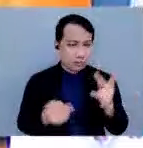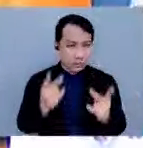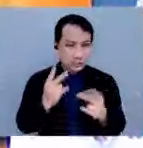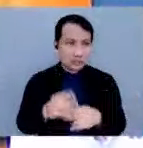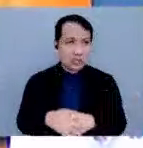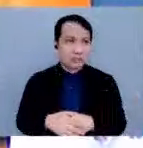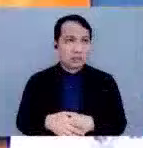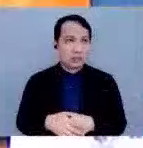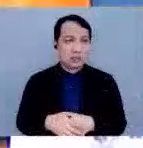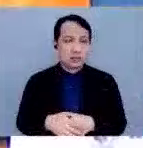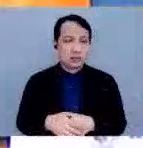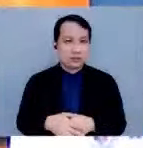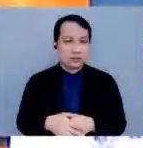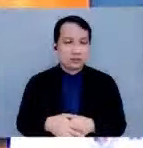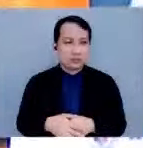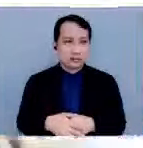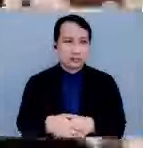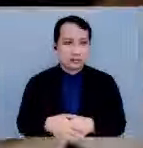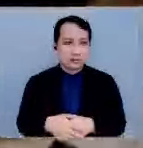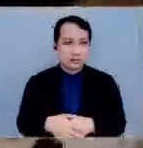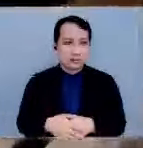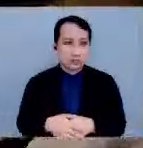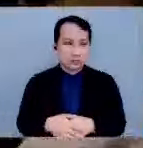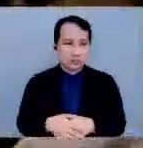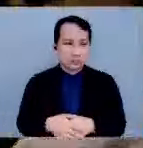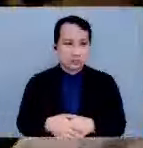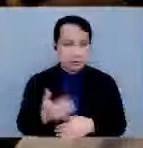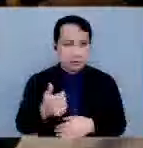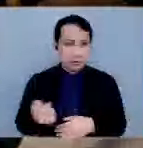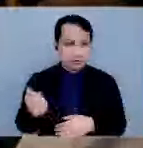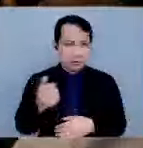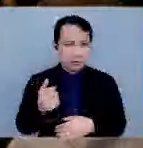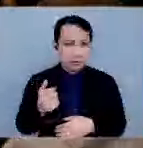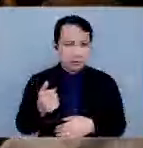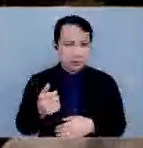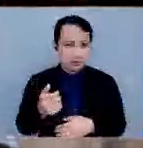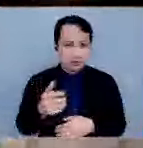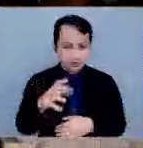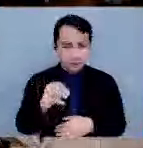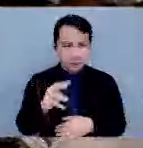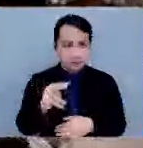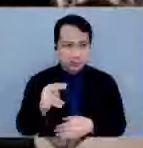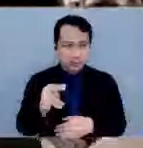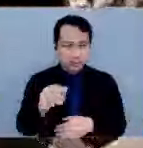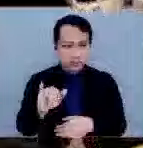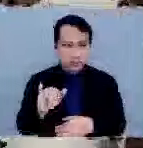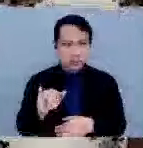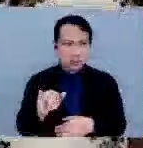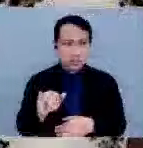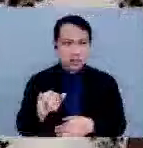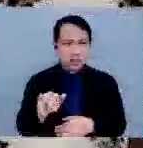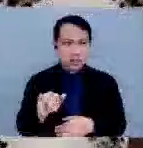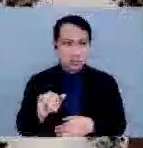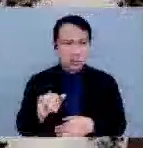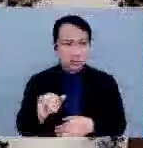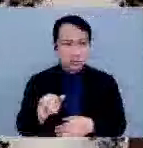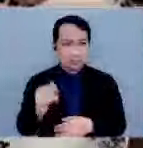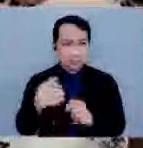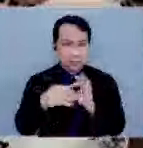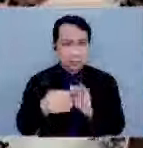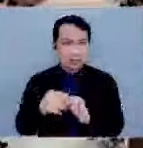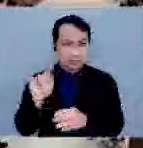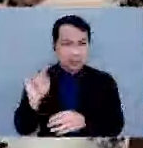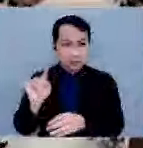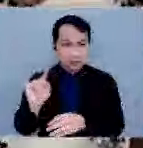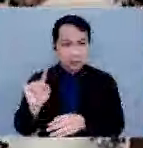ng kanyang partisipasyon bilang honorary chairperson sa Sunshine Media Network International, ang SMNI, ang broadcast media arm ng